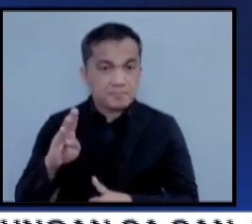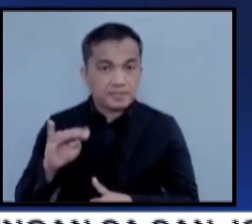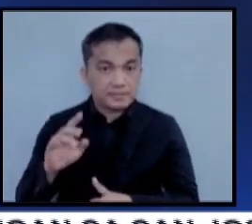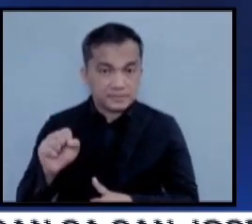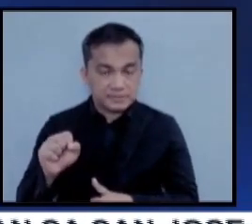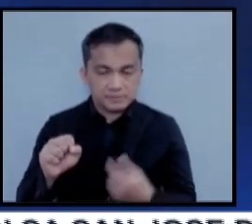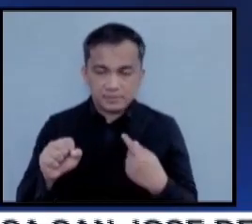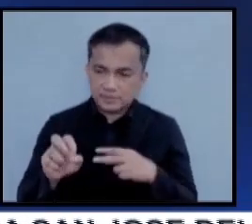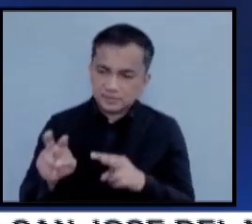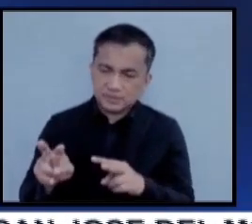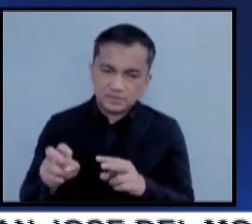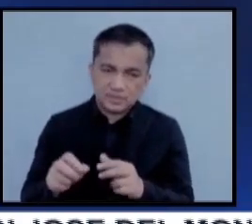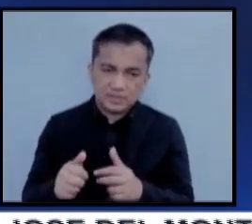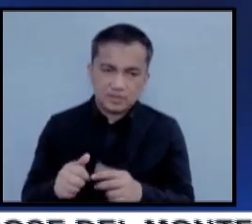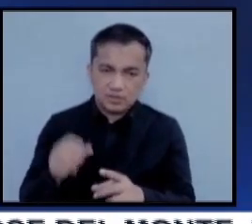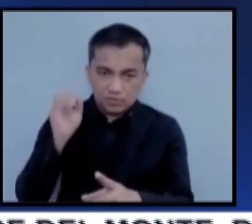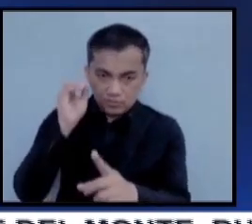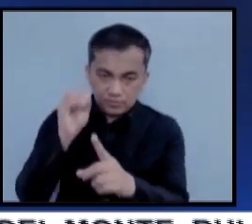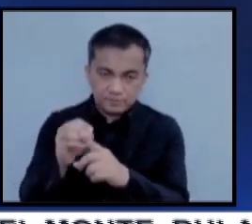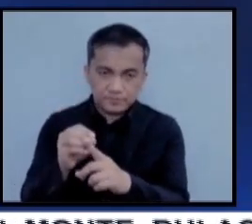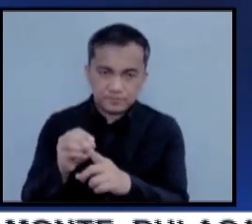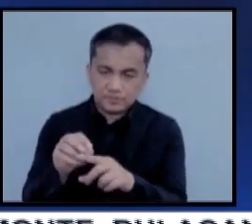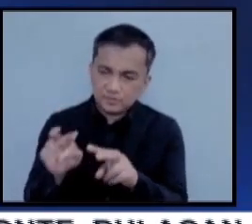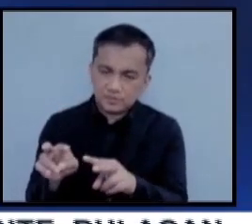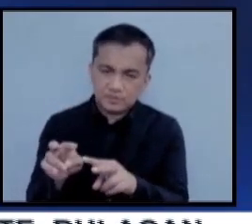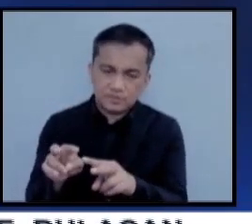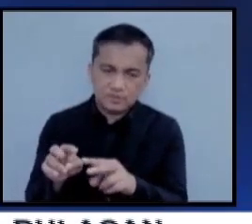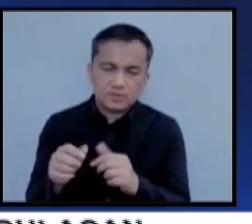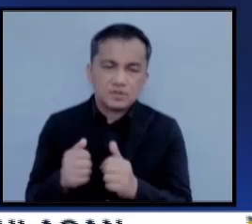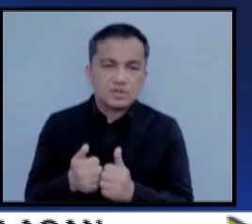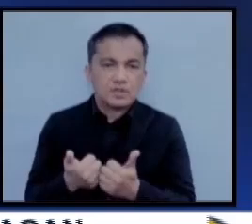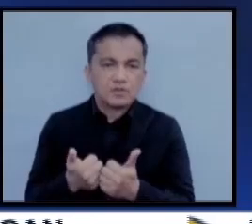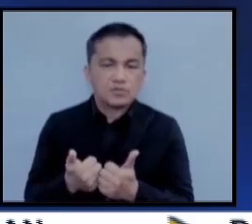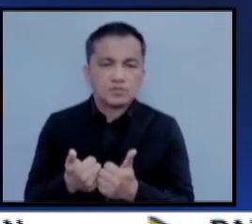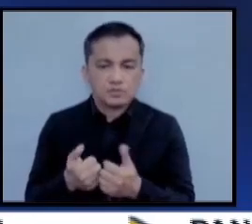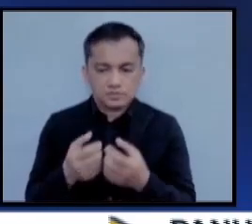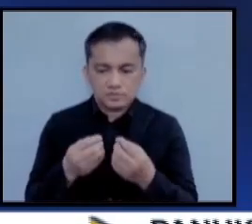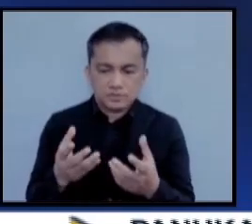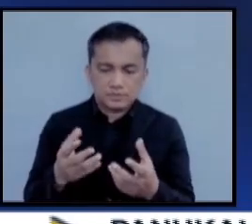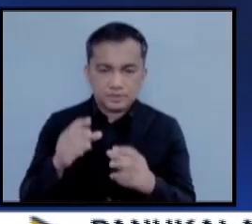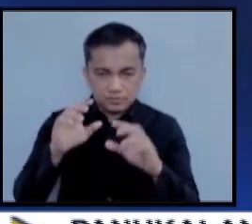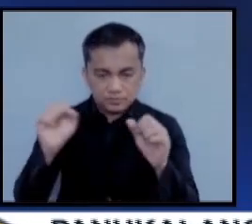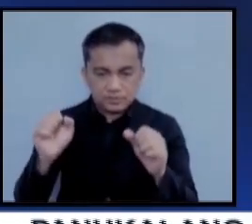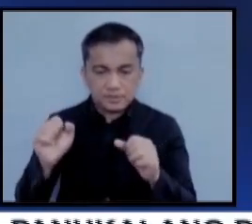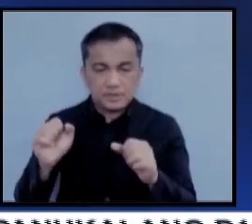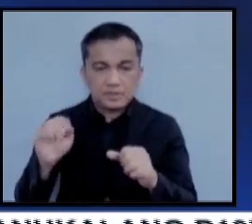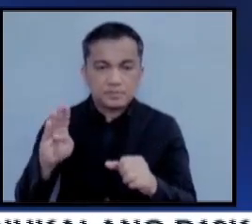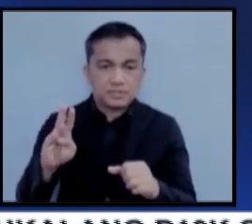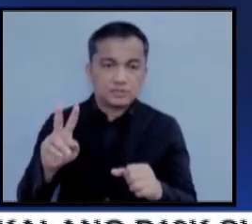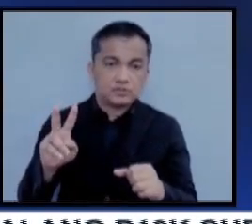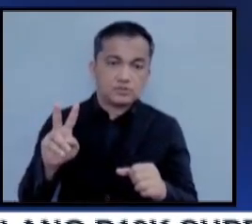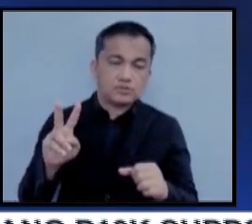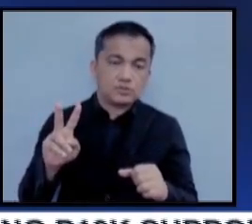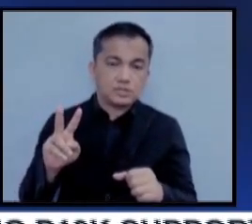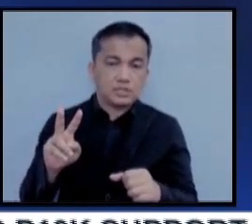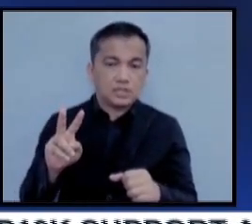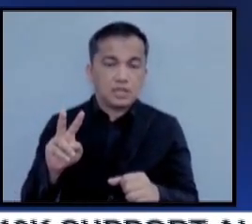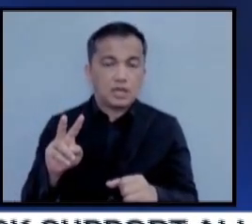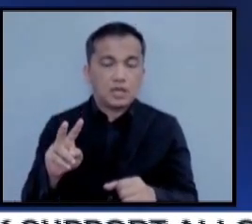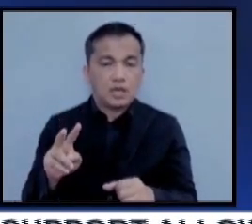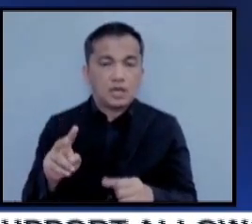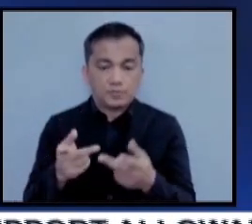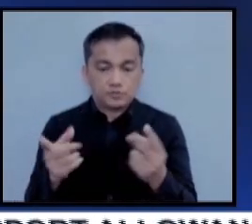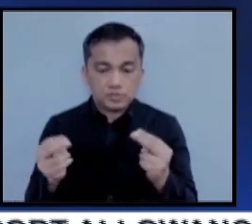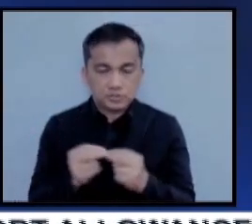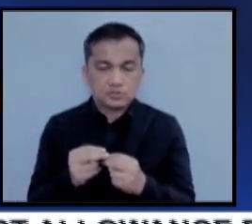kita naman natin kung objective ka Makikita mo kung papaano nailahad ng Pangulong Marcos ang stance o tayo ng